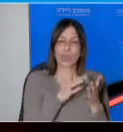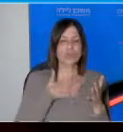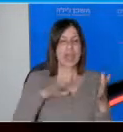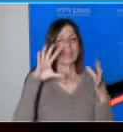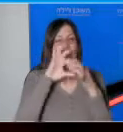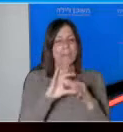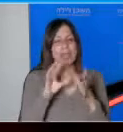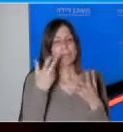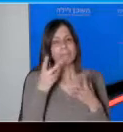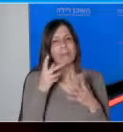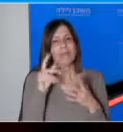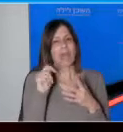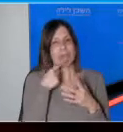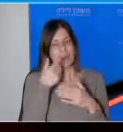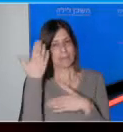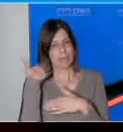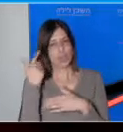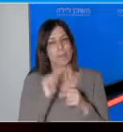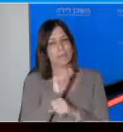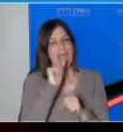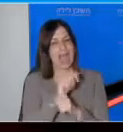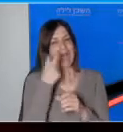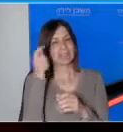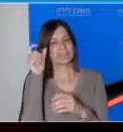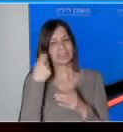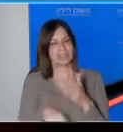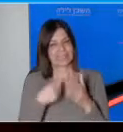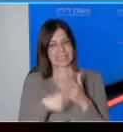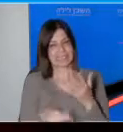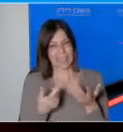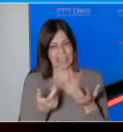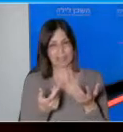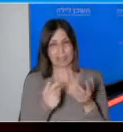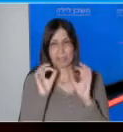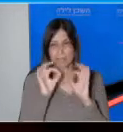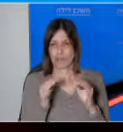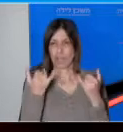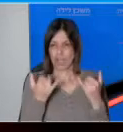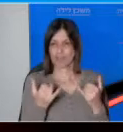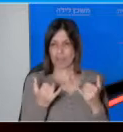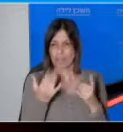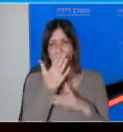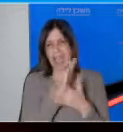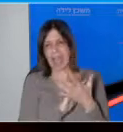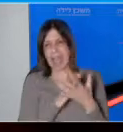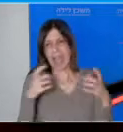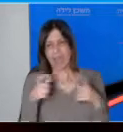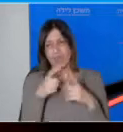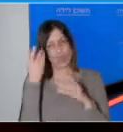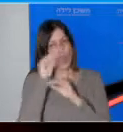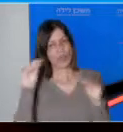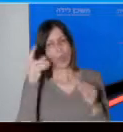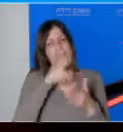למה שתמי אמרה קודם, על העניין של המחאה הצרכנים, כי... בדיוק עכשיו חלק מהחברות הודיעו שהן